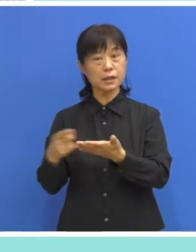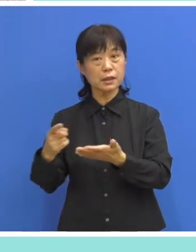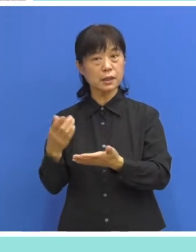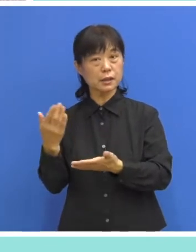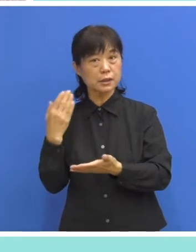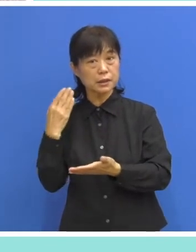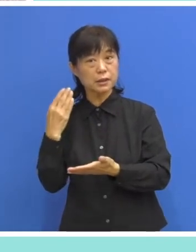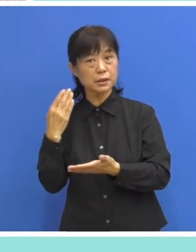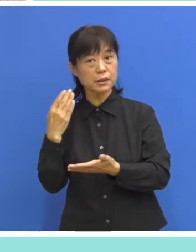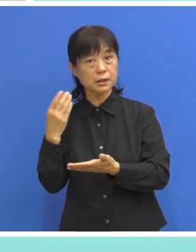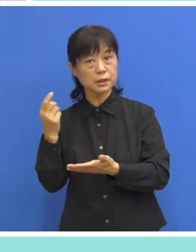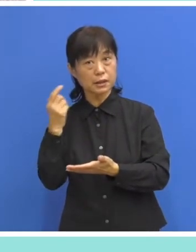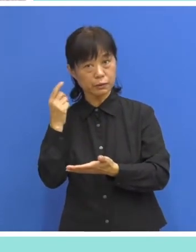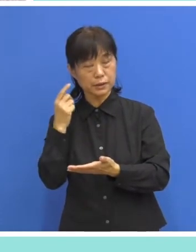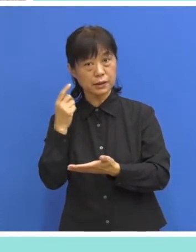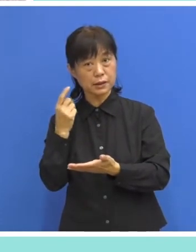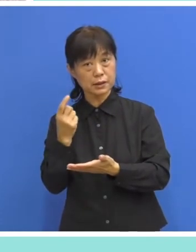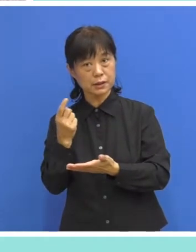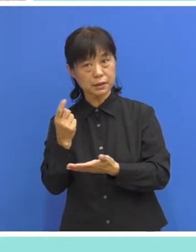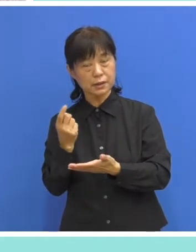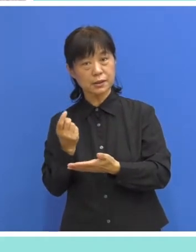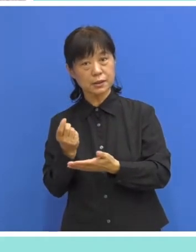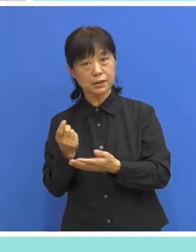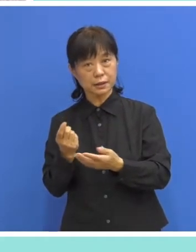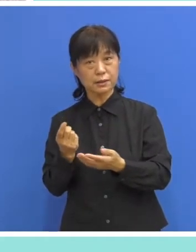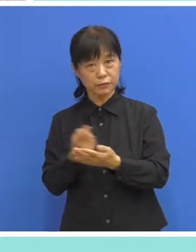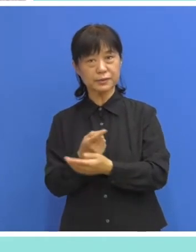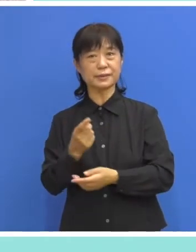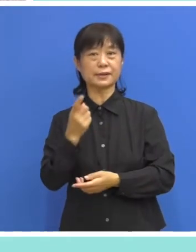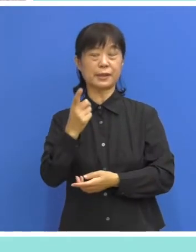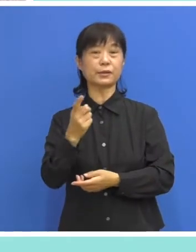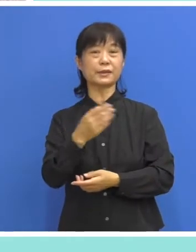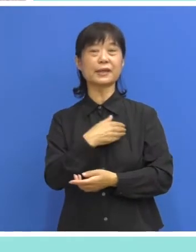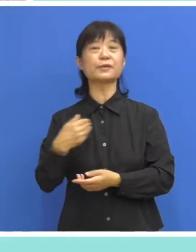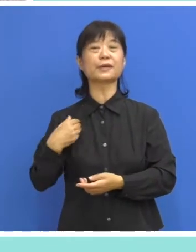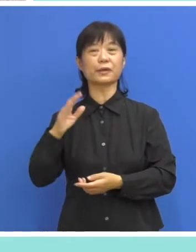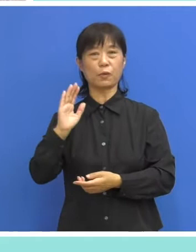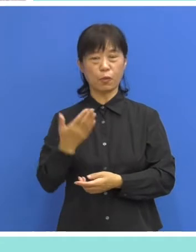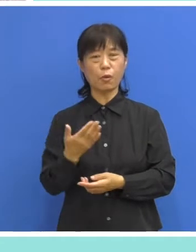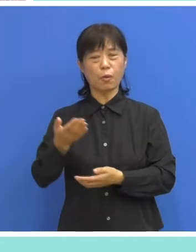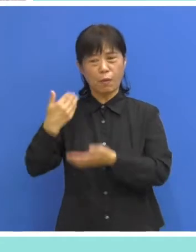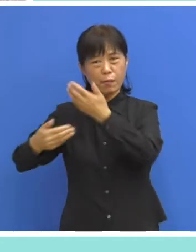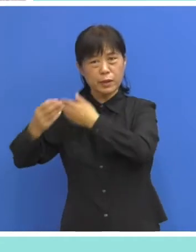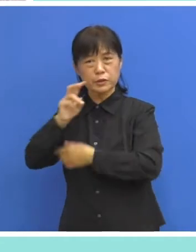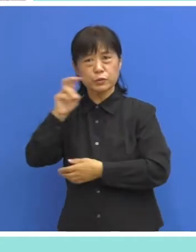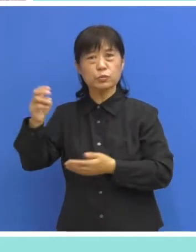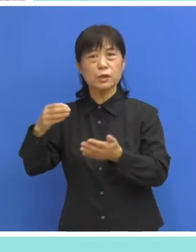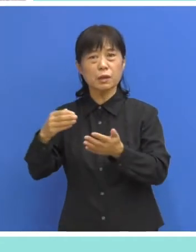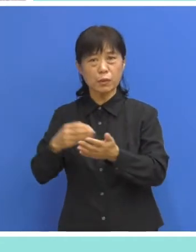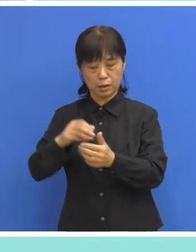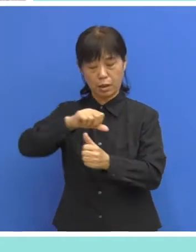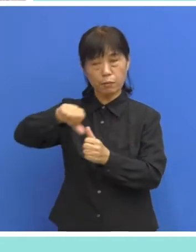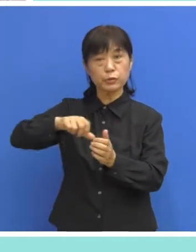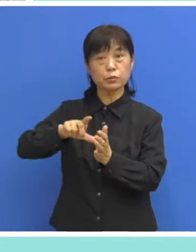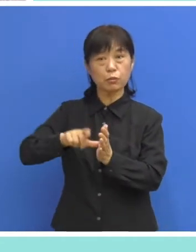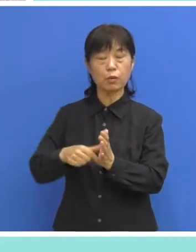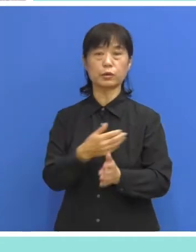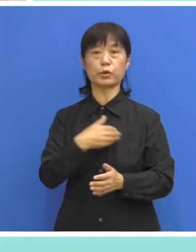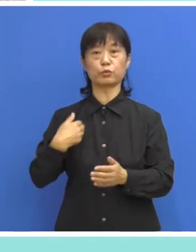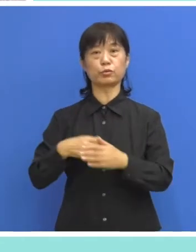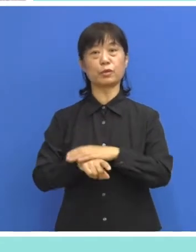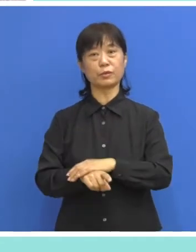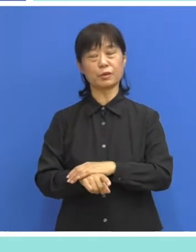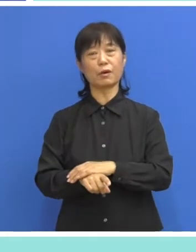前回の聞き直ししかラジオできないんですけど、これを20回遡って、聞き直しができるということが一